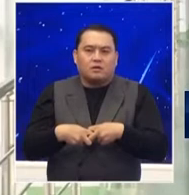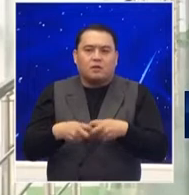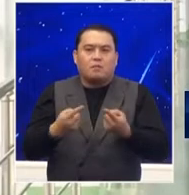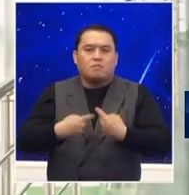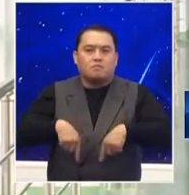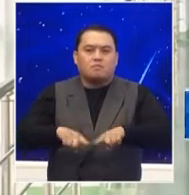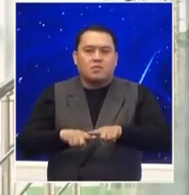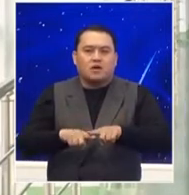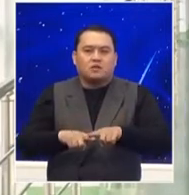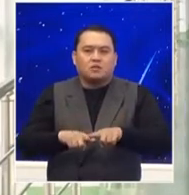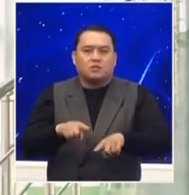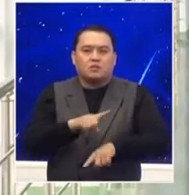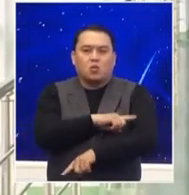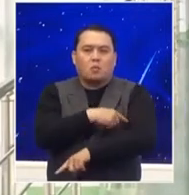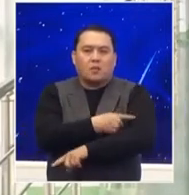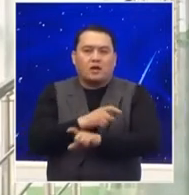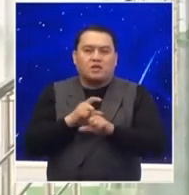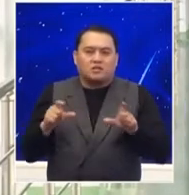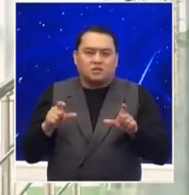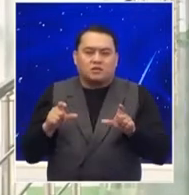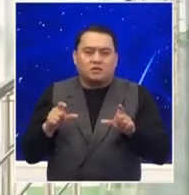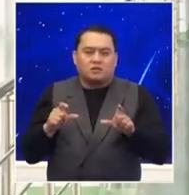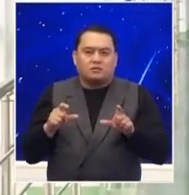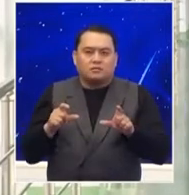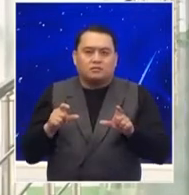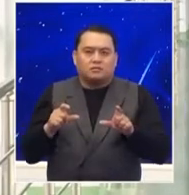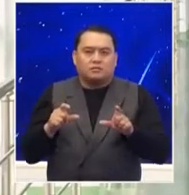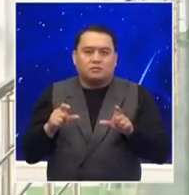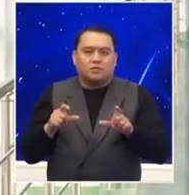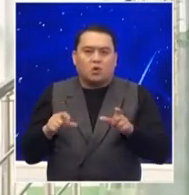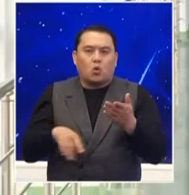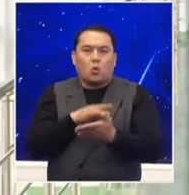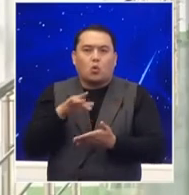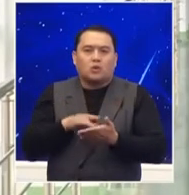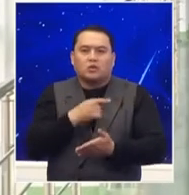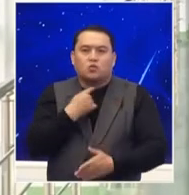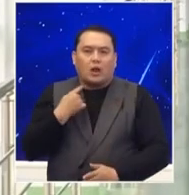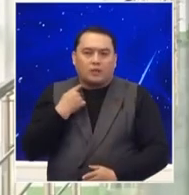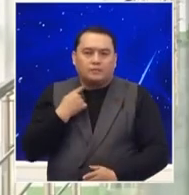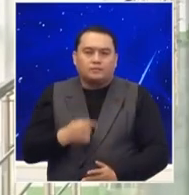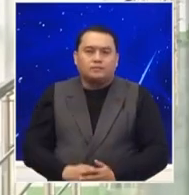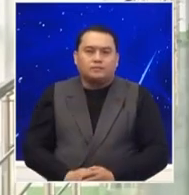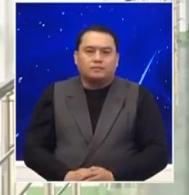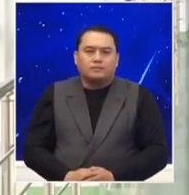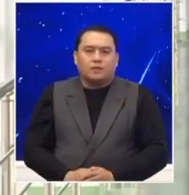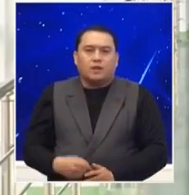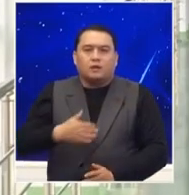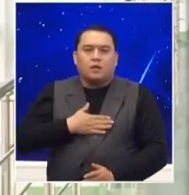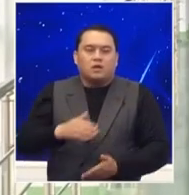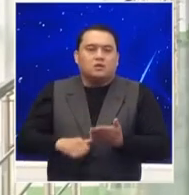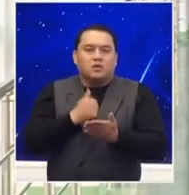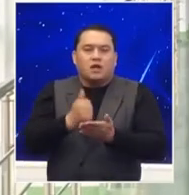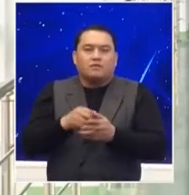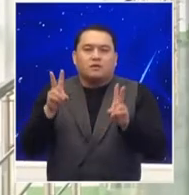базе многопрофильной клинической больницы, да, города Талдыкурган. Наша основная тема